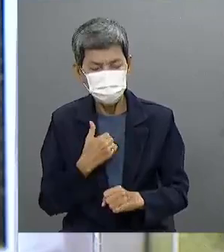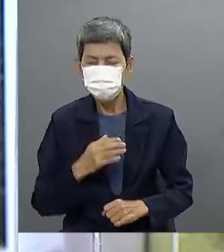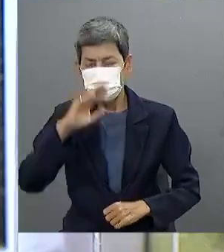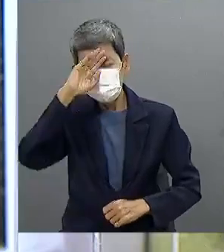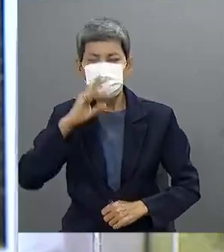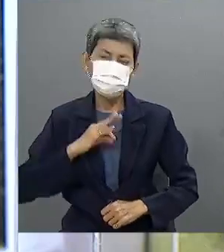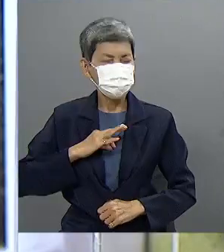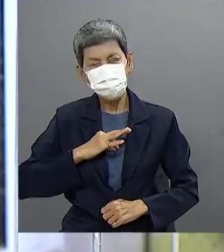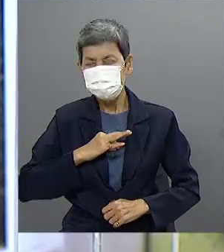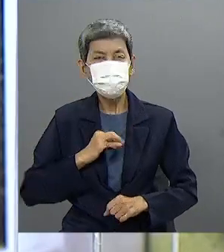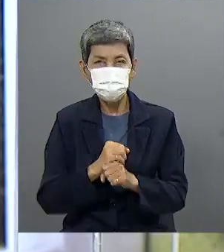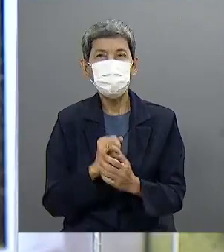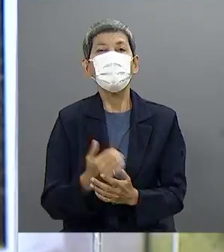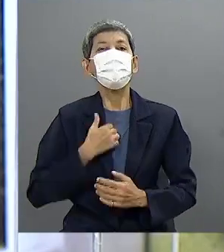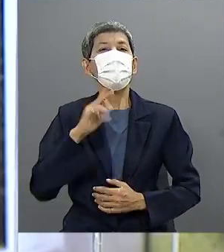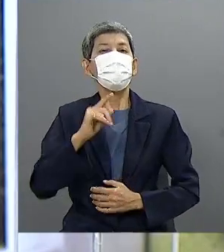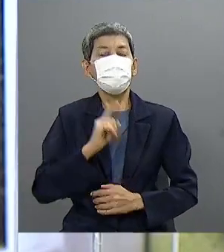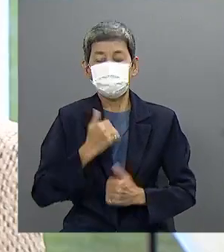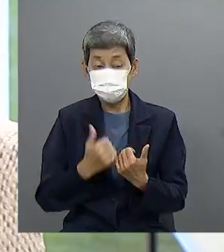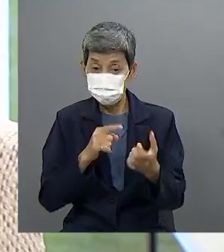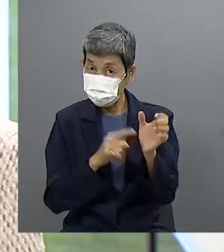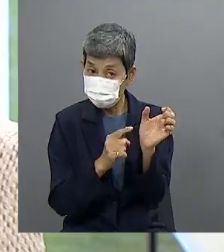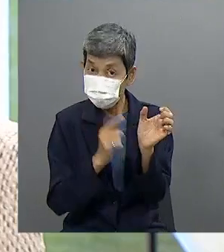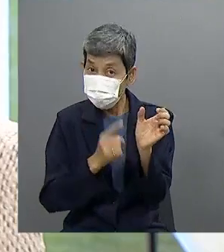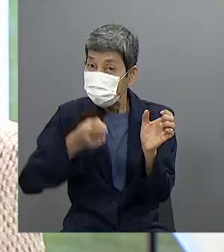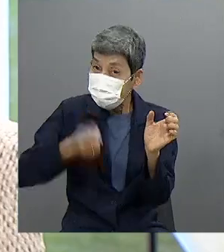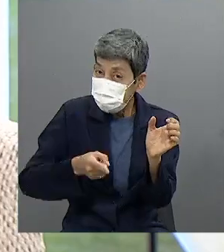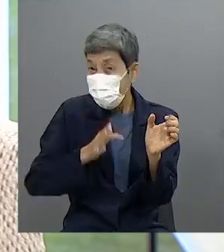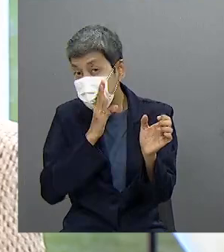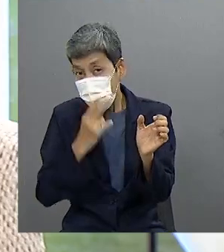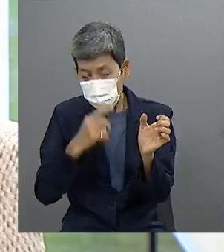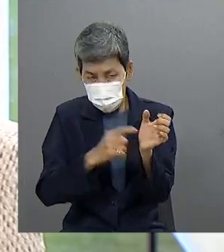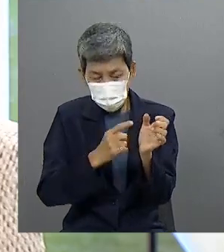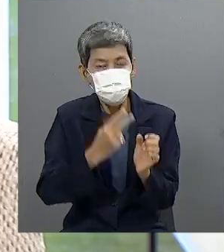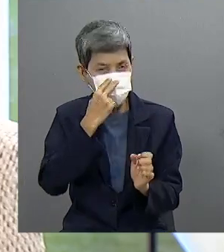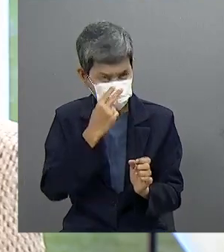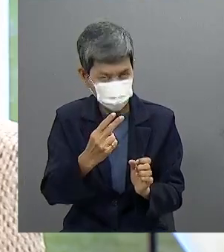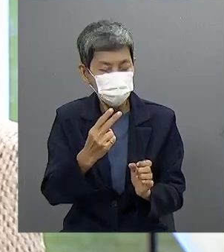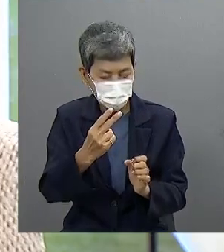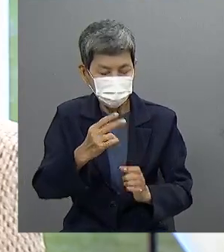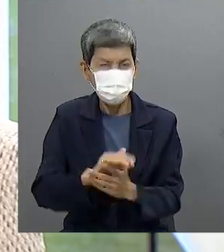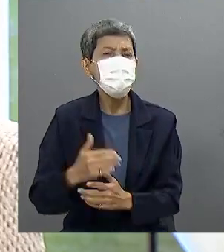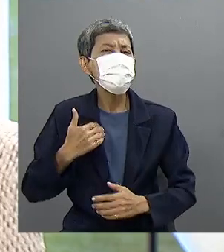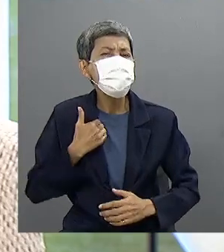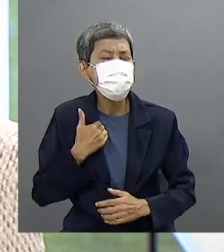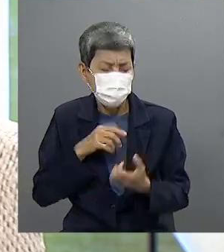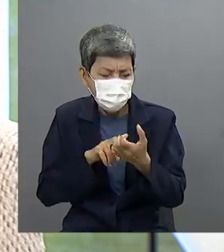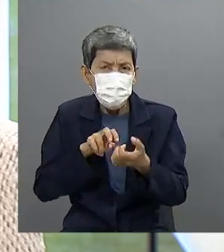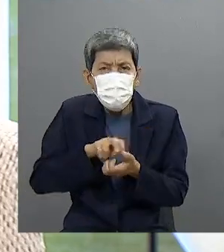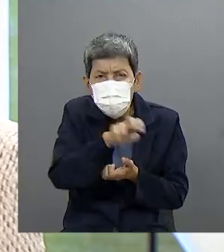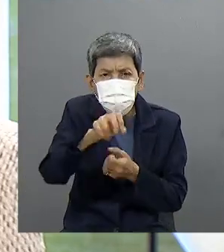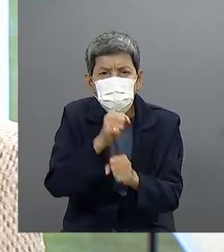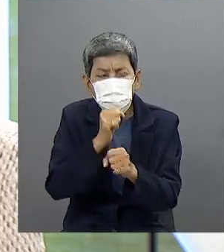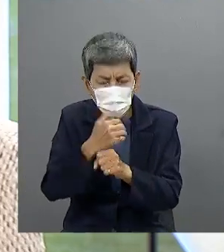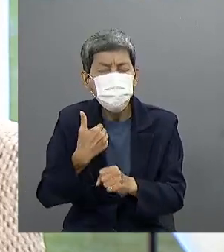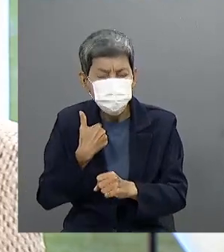อ่ะมีข่าวชัวร์ข่าวมั่วมาฝากคุณผู้ชมไหม อ๋อชัวร์หรือมั่วแน่นอนต้องมีมาให้ตรวจสอบกันคุณผู้ชมคะมีการส่งต่อข้อมูลในสื่อสังคมออนไล